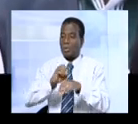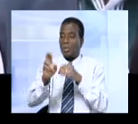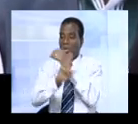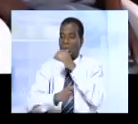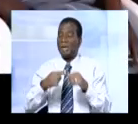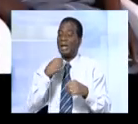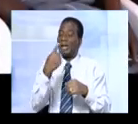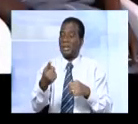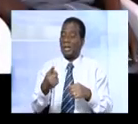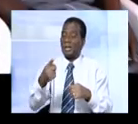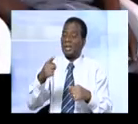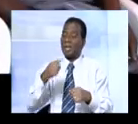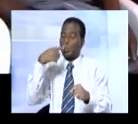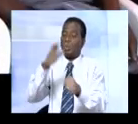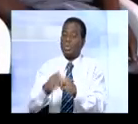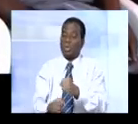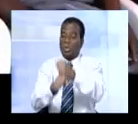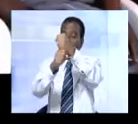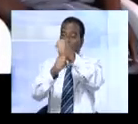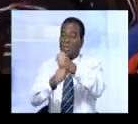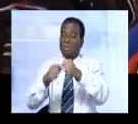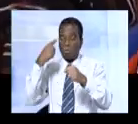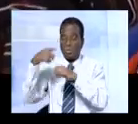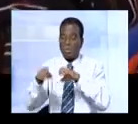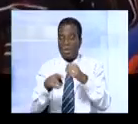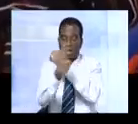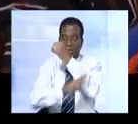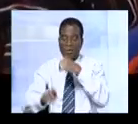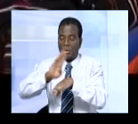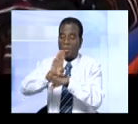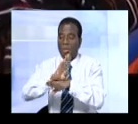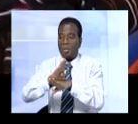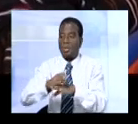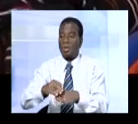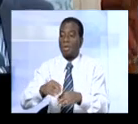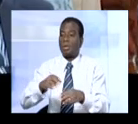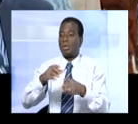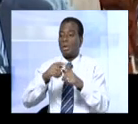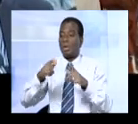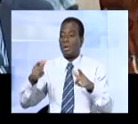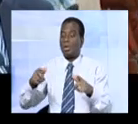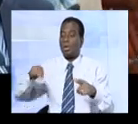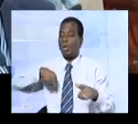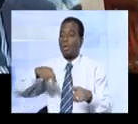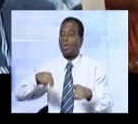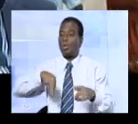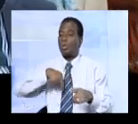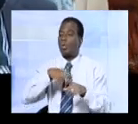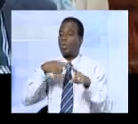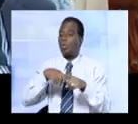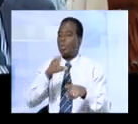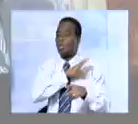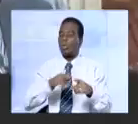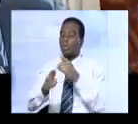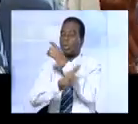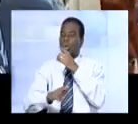ses producteurs. Il a promis son soutien en vue de faire de la région de Gbeke le grenier du pays. Nous, en tant que conseil régional, il nous